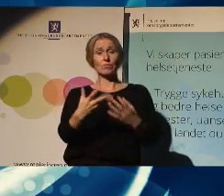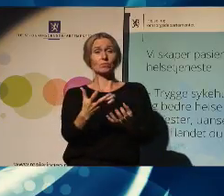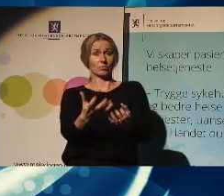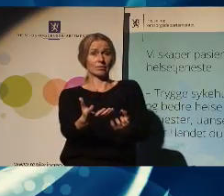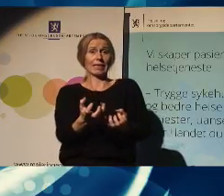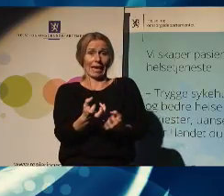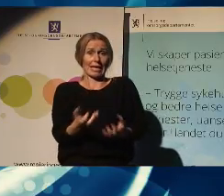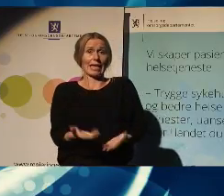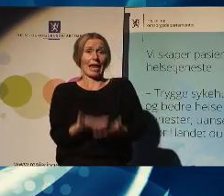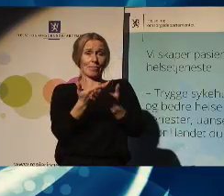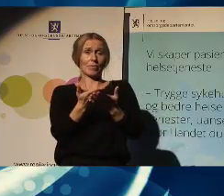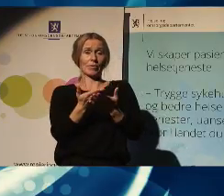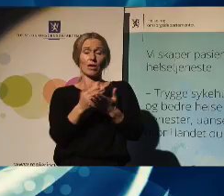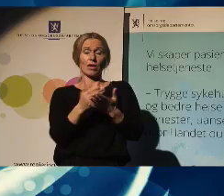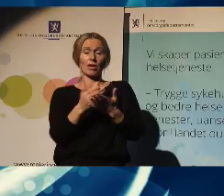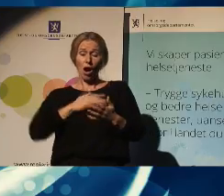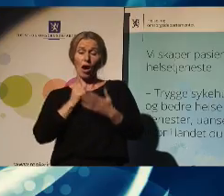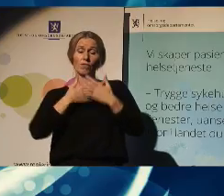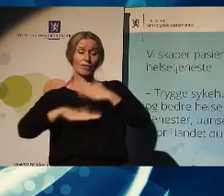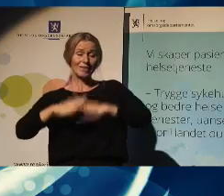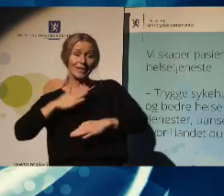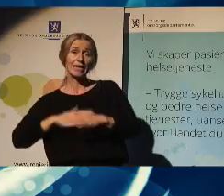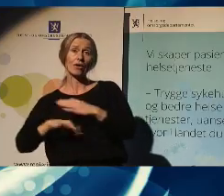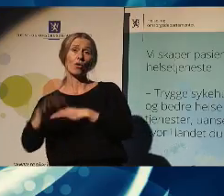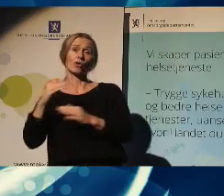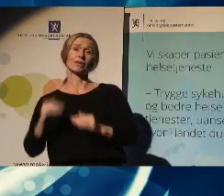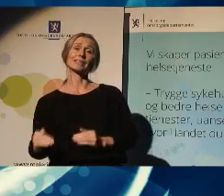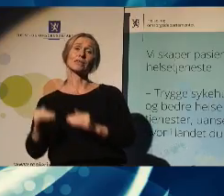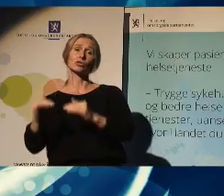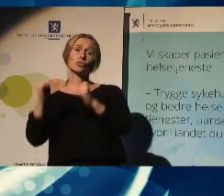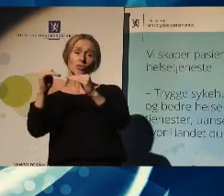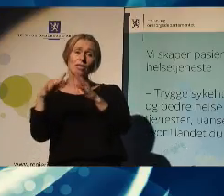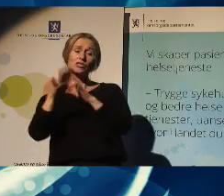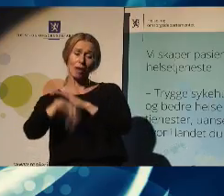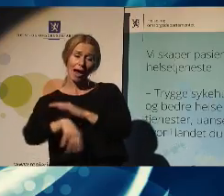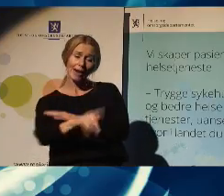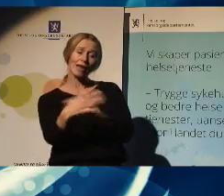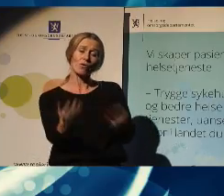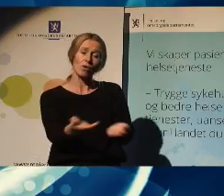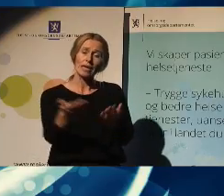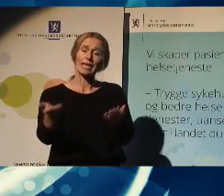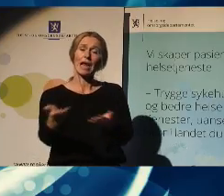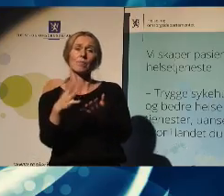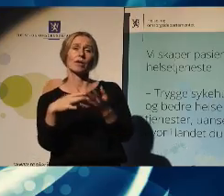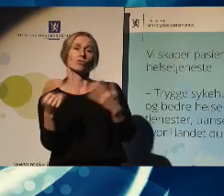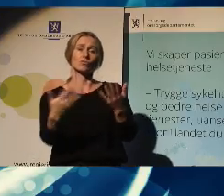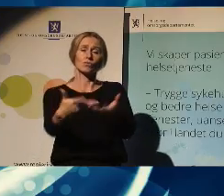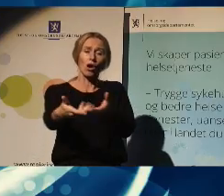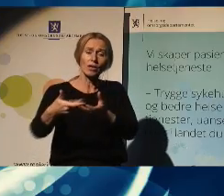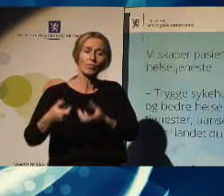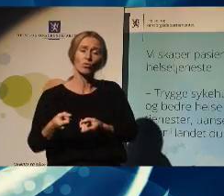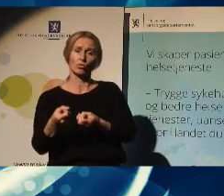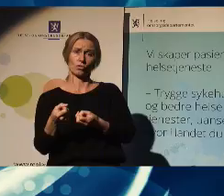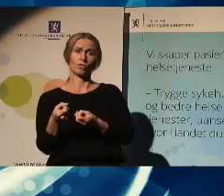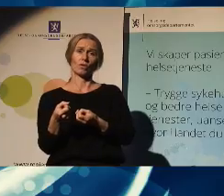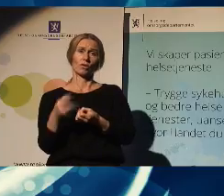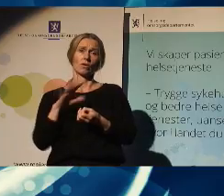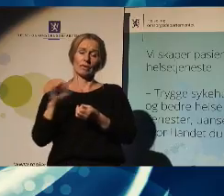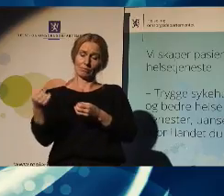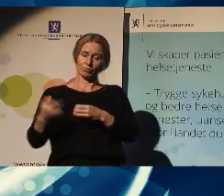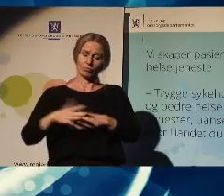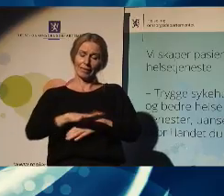har forskjellige frivillige organisasjoner som der og hjelper og som tar imot når de kommer i